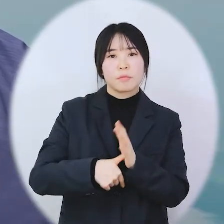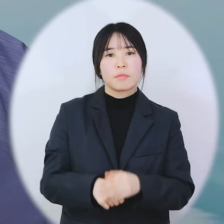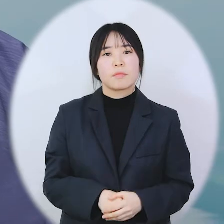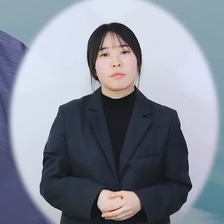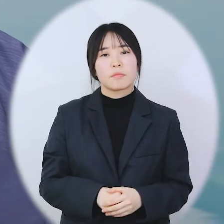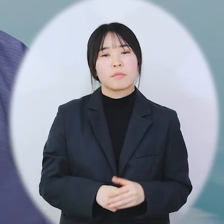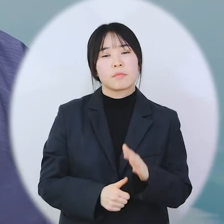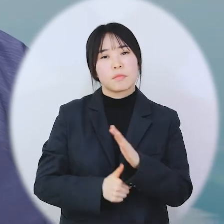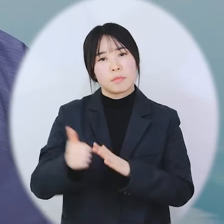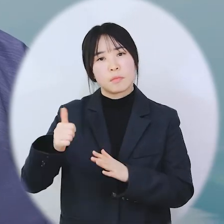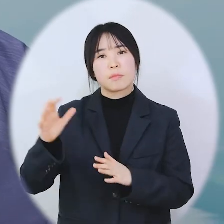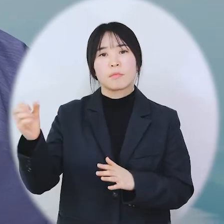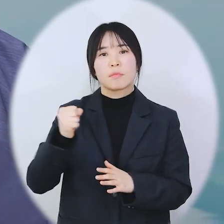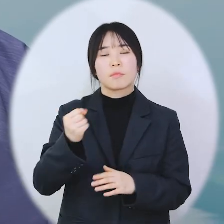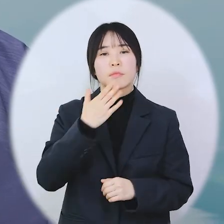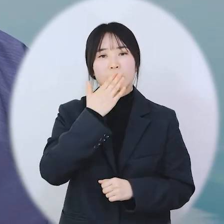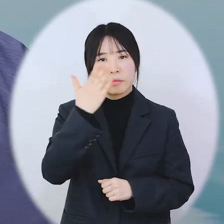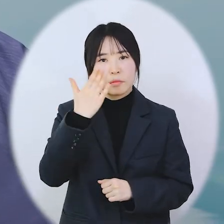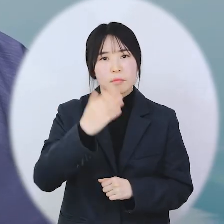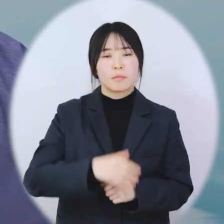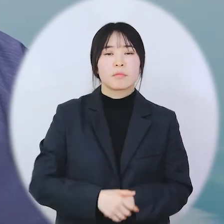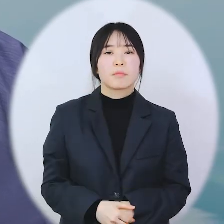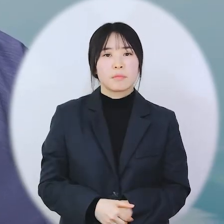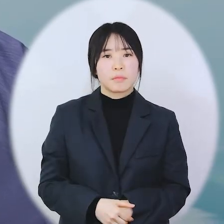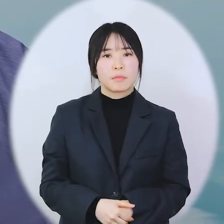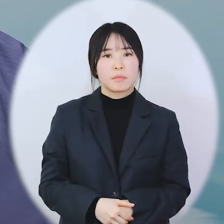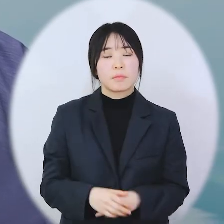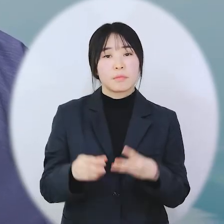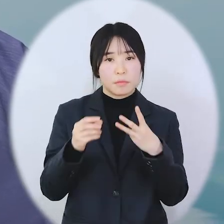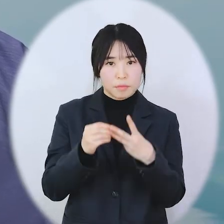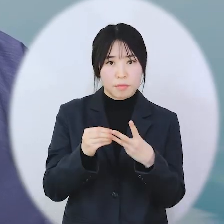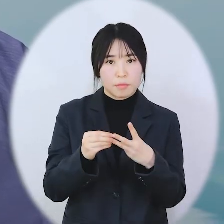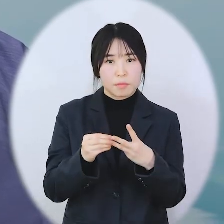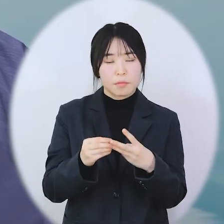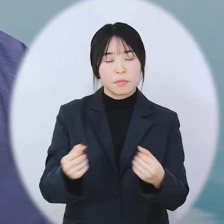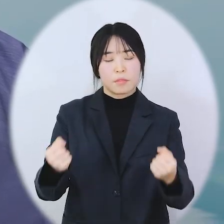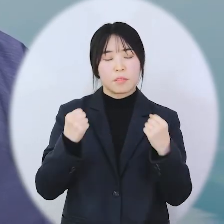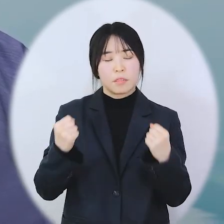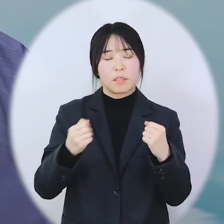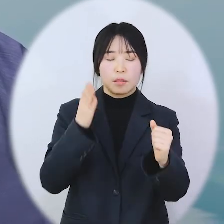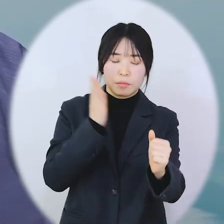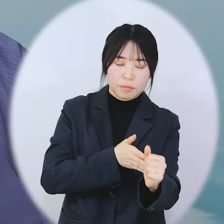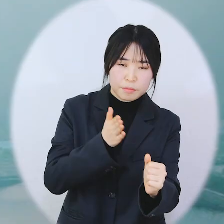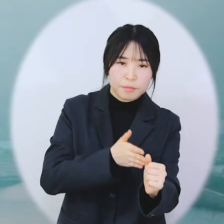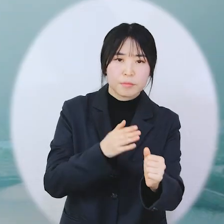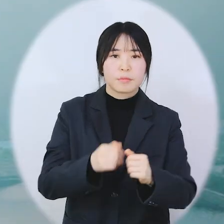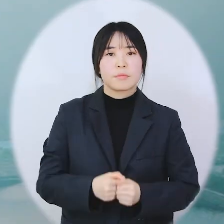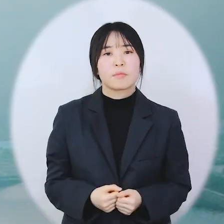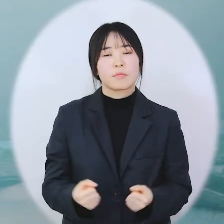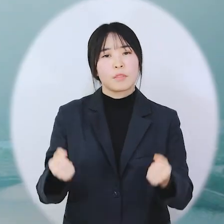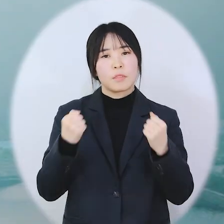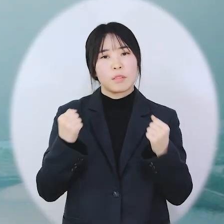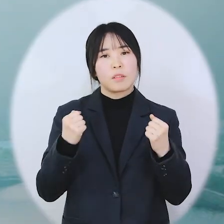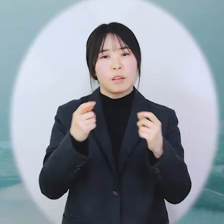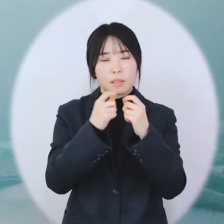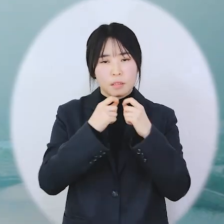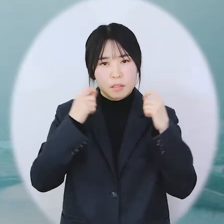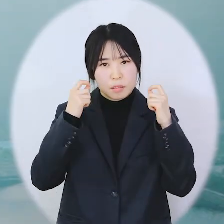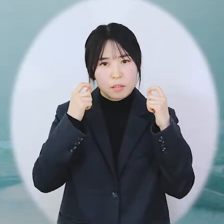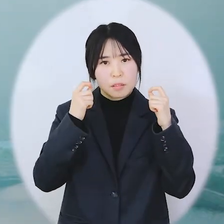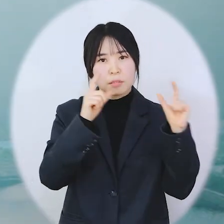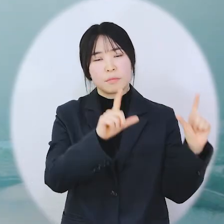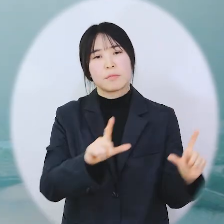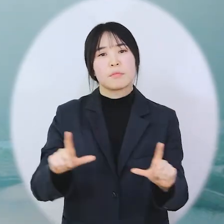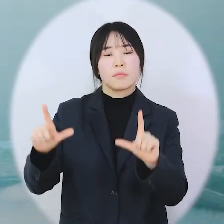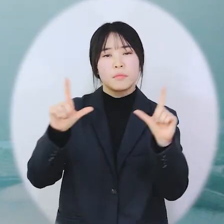희망을 갖게 합니다 셋째 건강하시기 바랍니다 건강한 미소